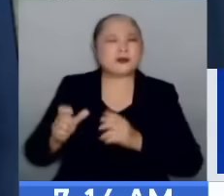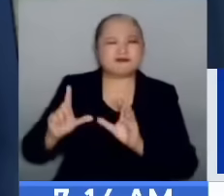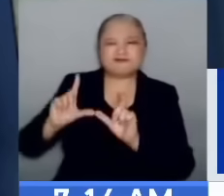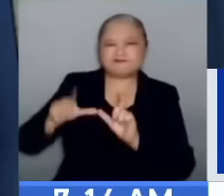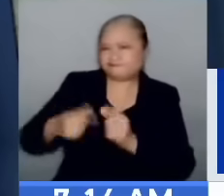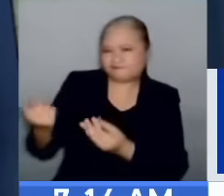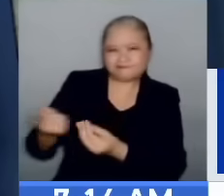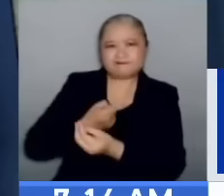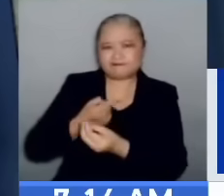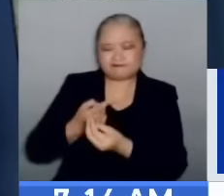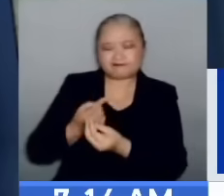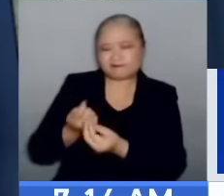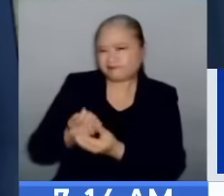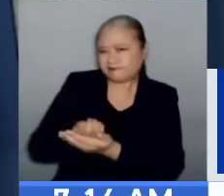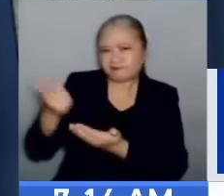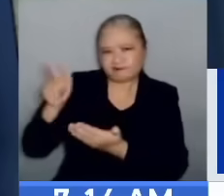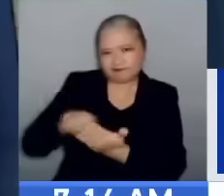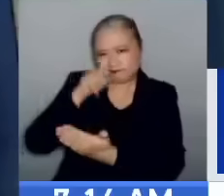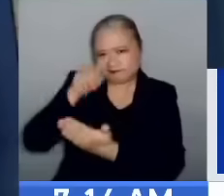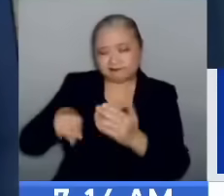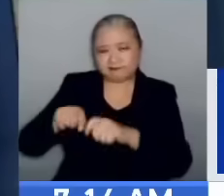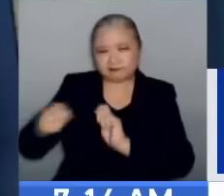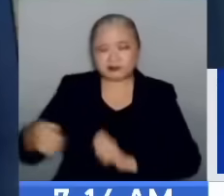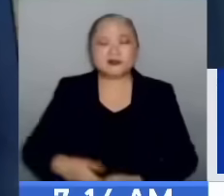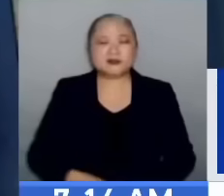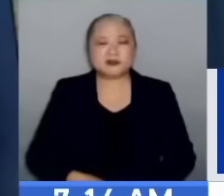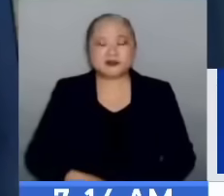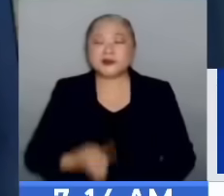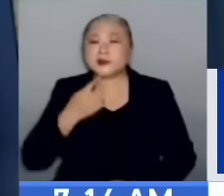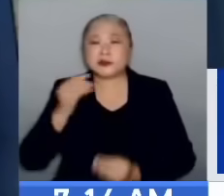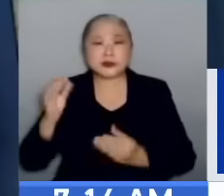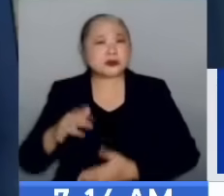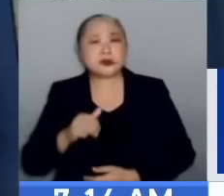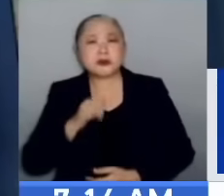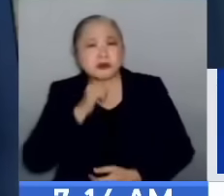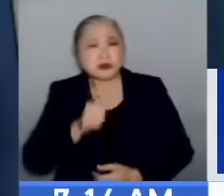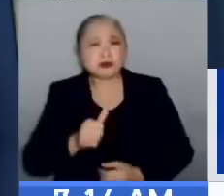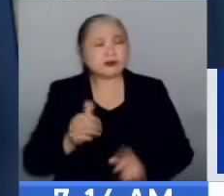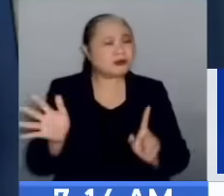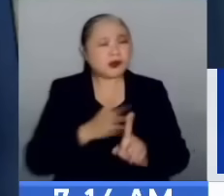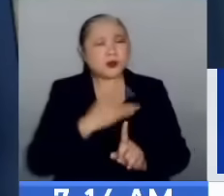na sinampal niya ang estudyante, tinapik lang daw niya ito.